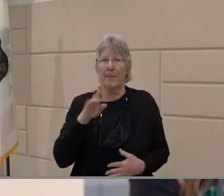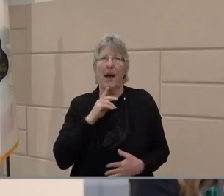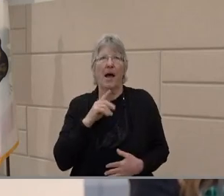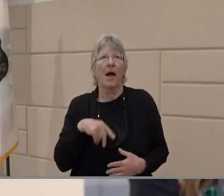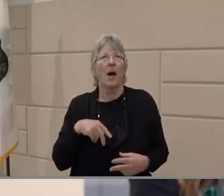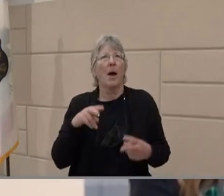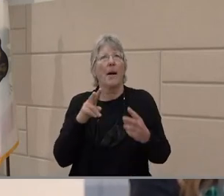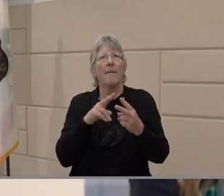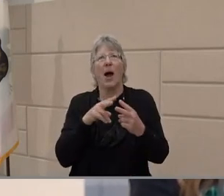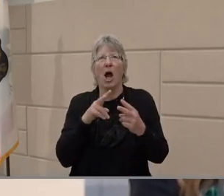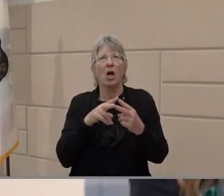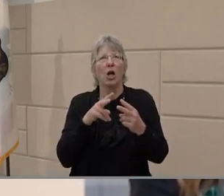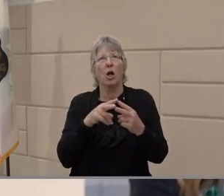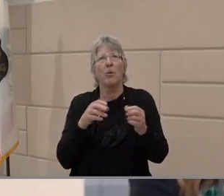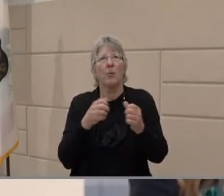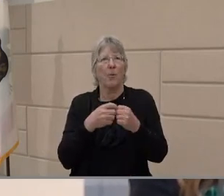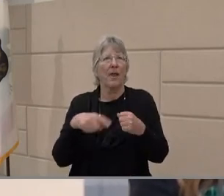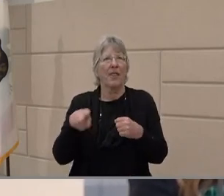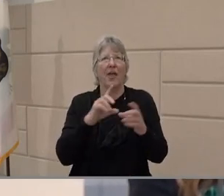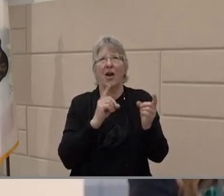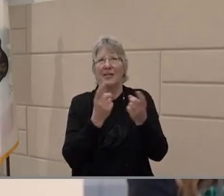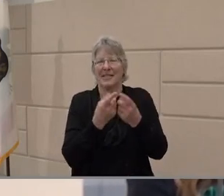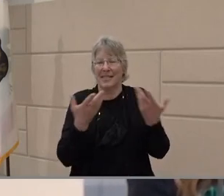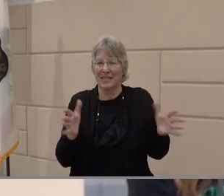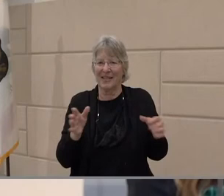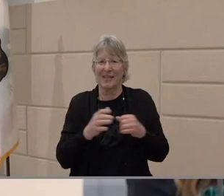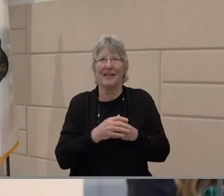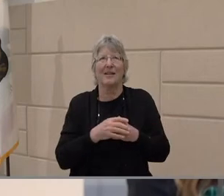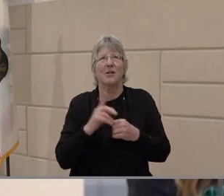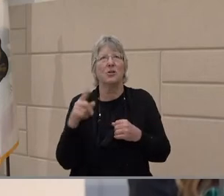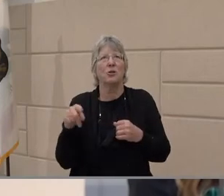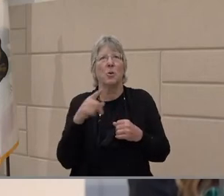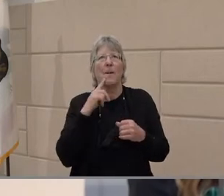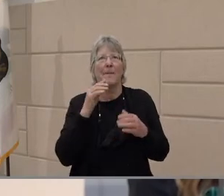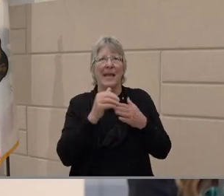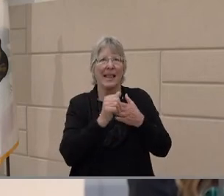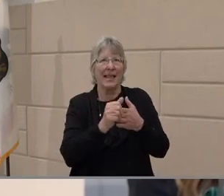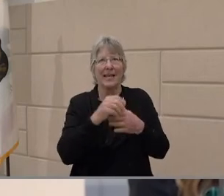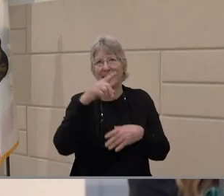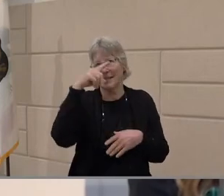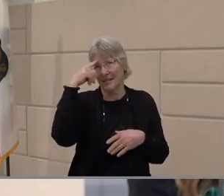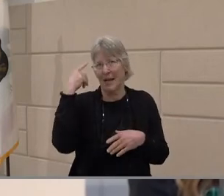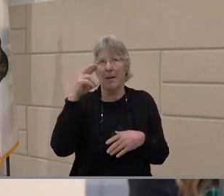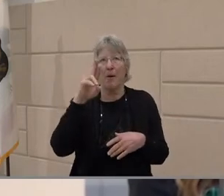ហើយជាដៃគូជាមួយនឹងក្រសួង district របស់យើងដែលបានធ្វើ